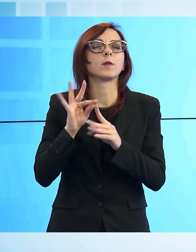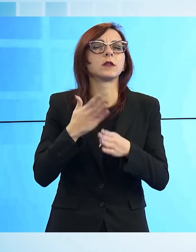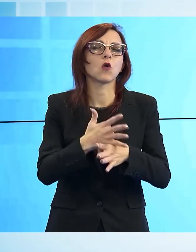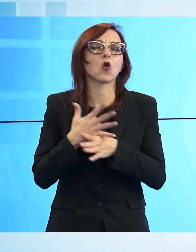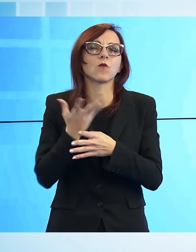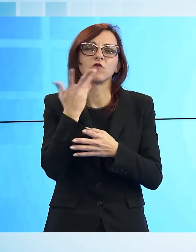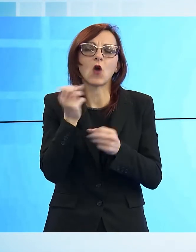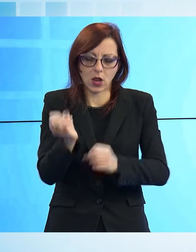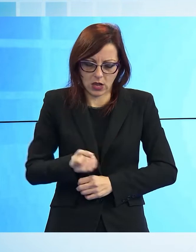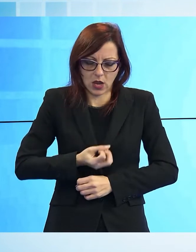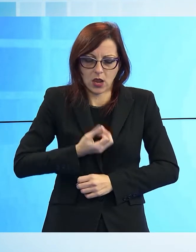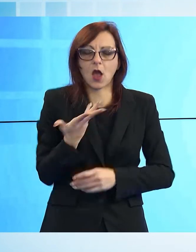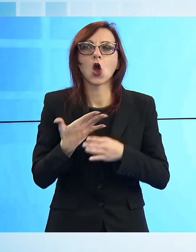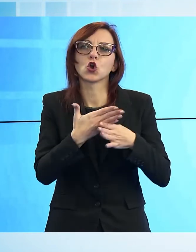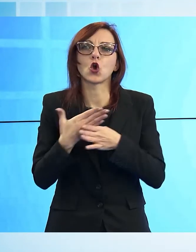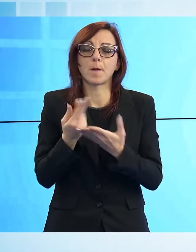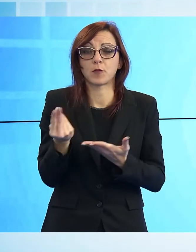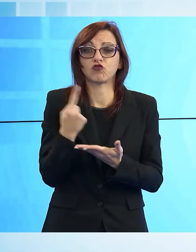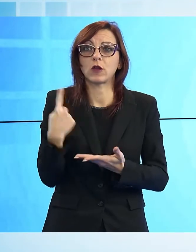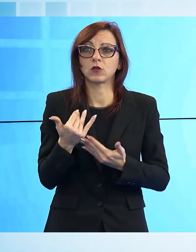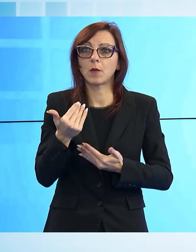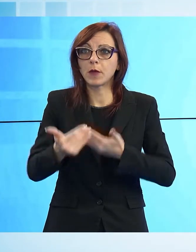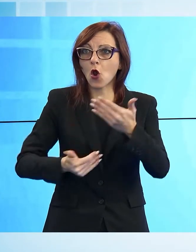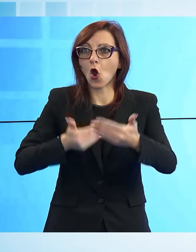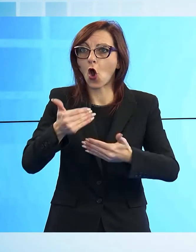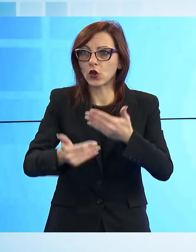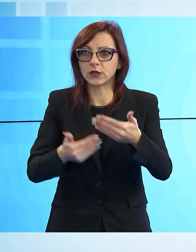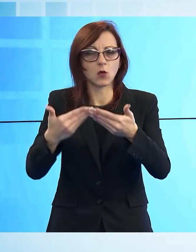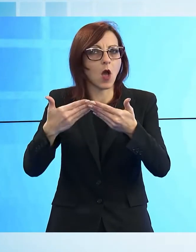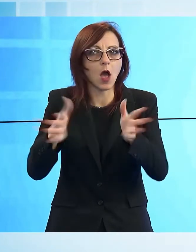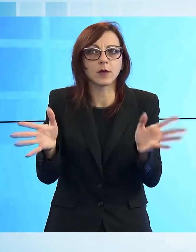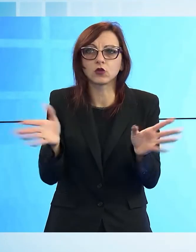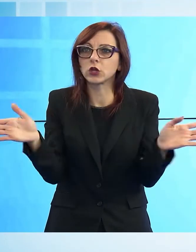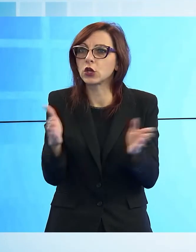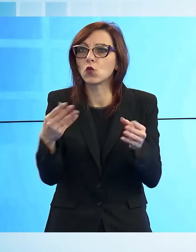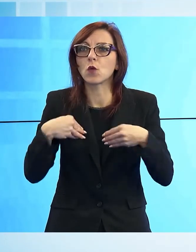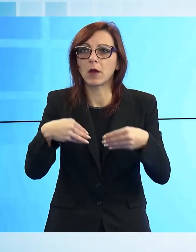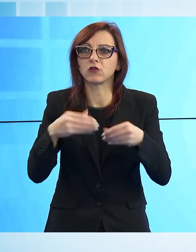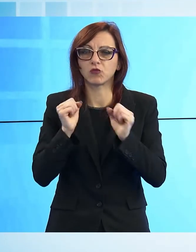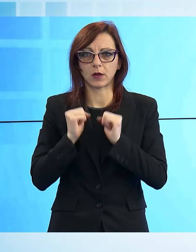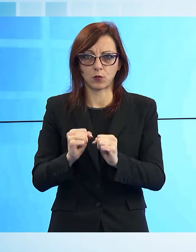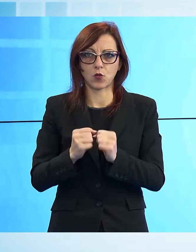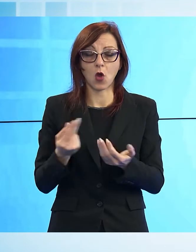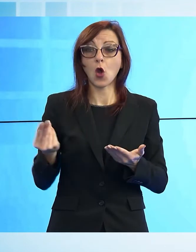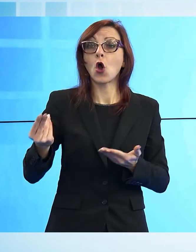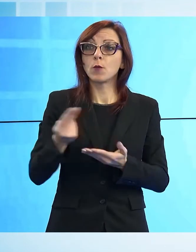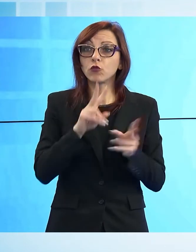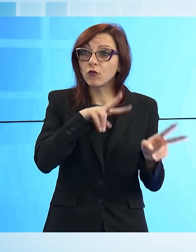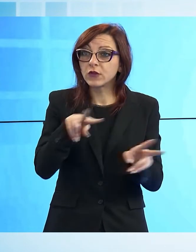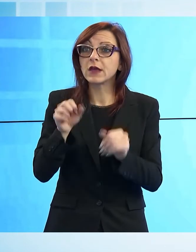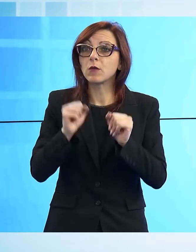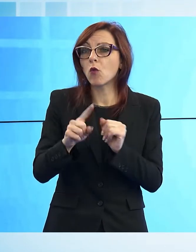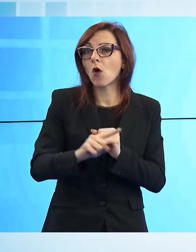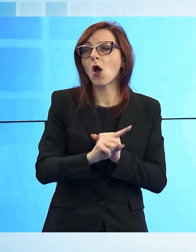comune. Questo è il progetto in continua evoluzione e apertura a chi vorrà partecipare. Un progetto visitabile per tutto il periodo